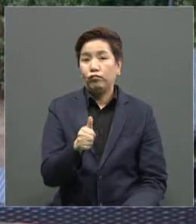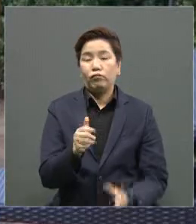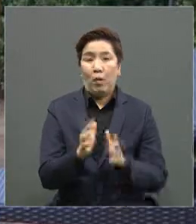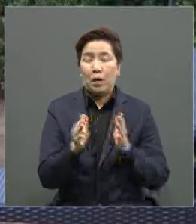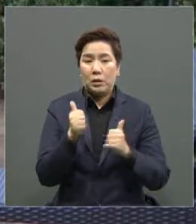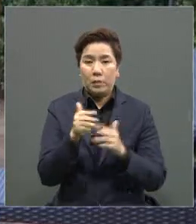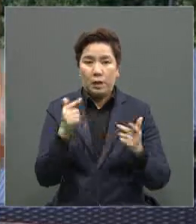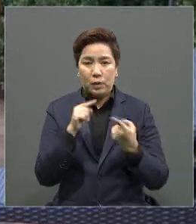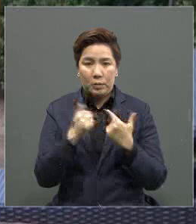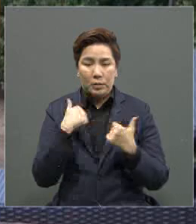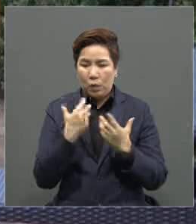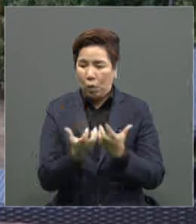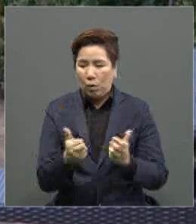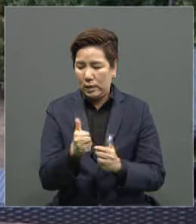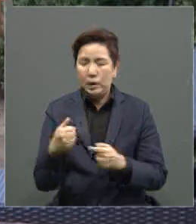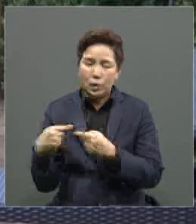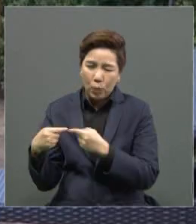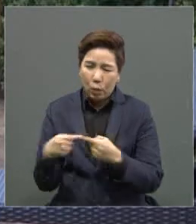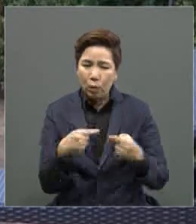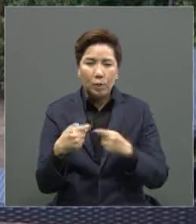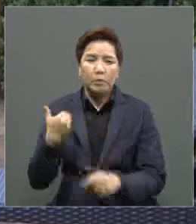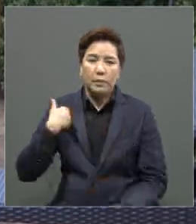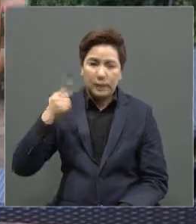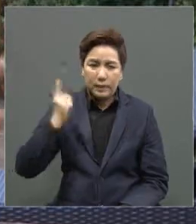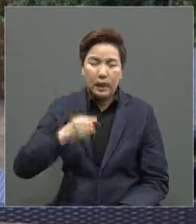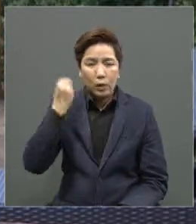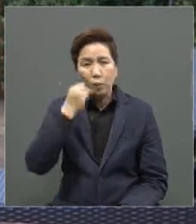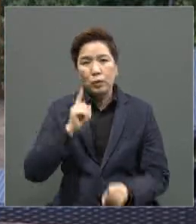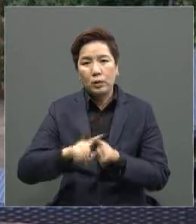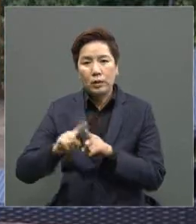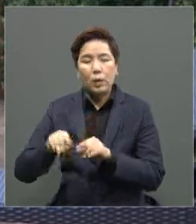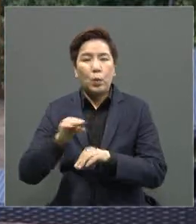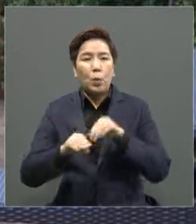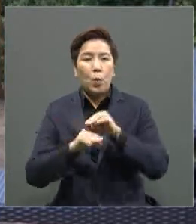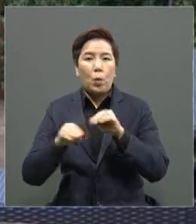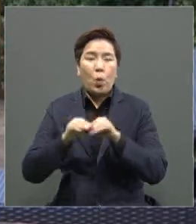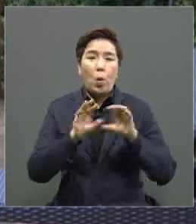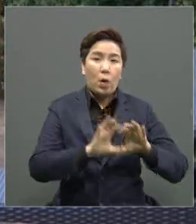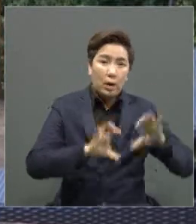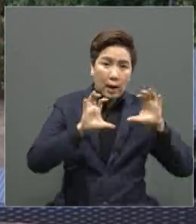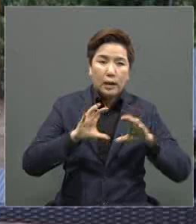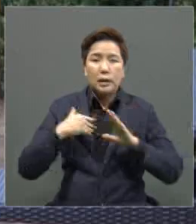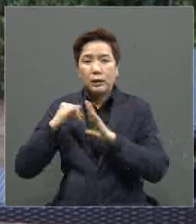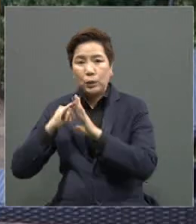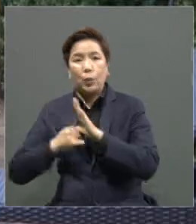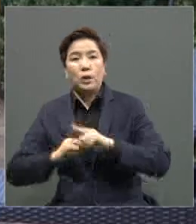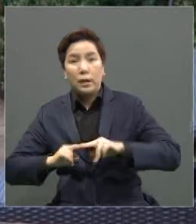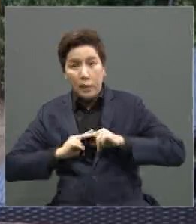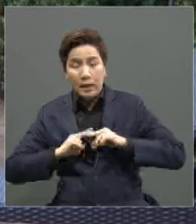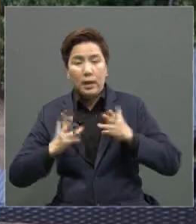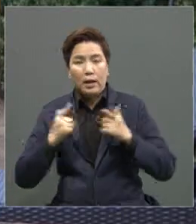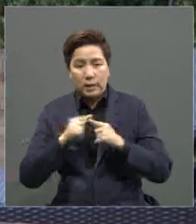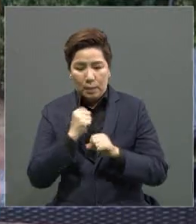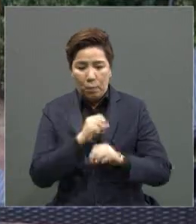ากๆแล้วมันก็จะมีสิ่งดีๆตามมาอีกมากมายแน่นอนทุกเรื่องที่เป็นโครงการไม่ว่าจะของภาครัฐหรือของจังหวัดเราเองที่จะต้